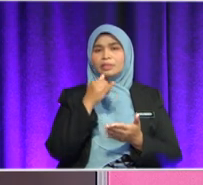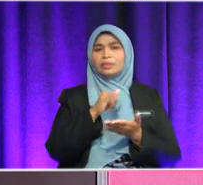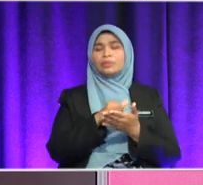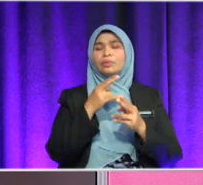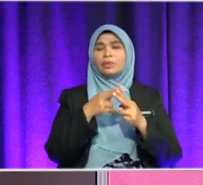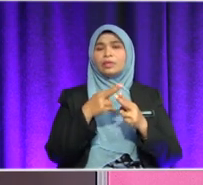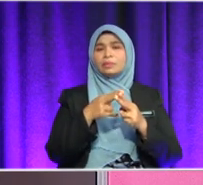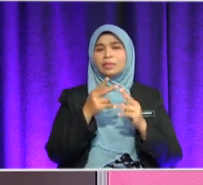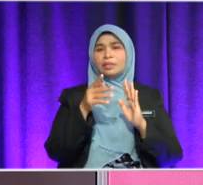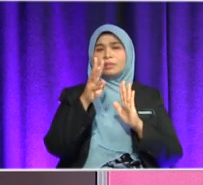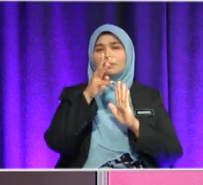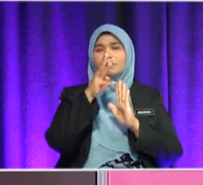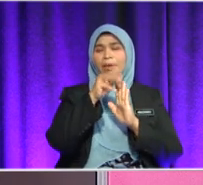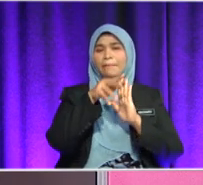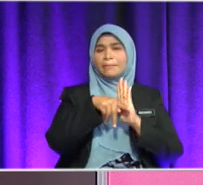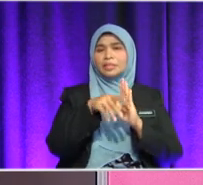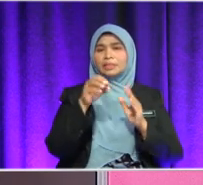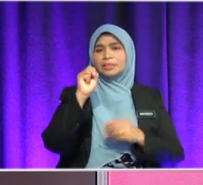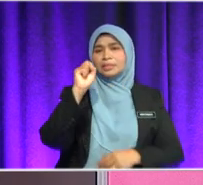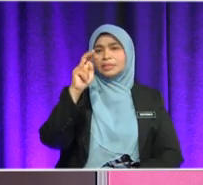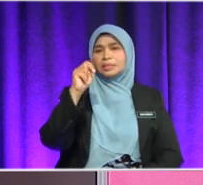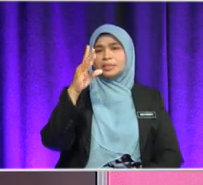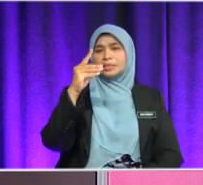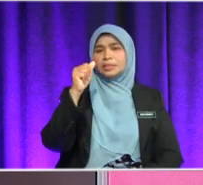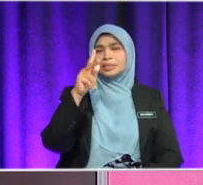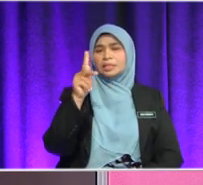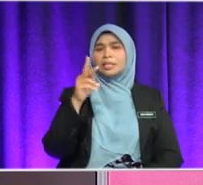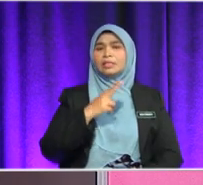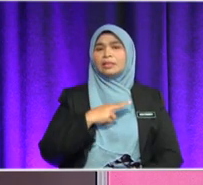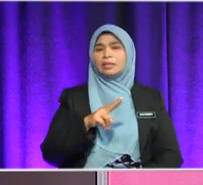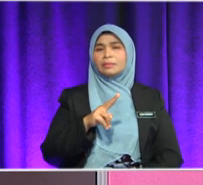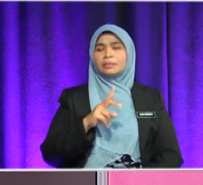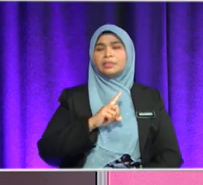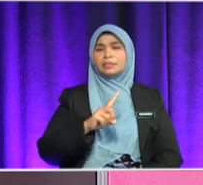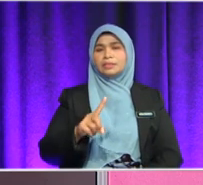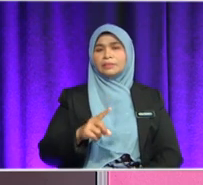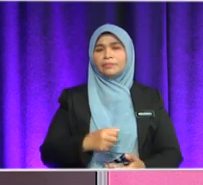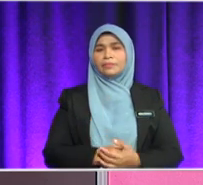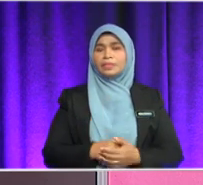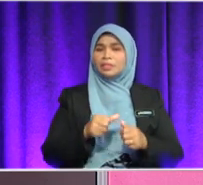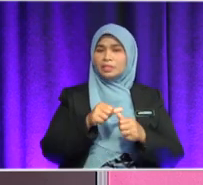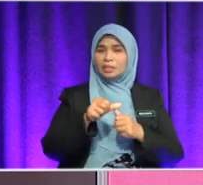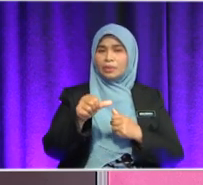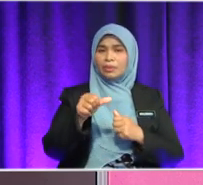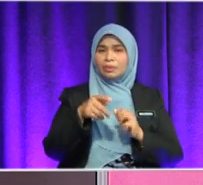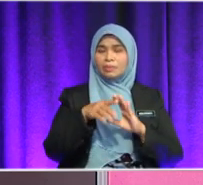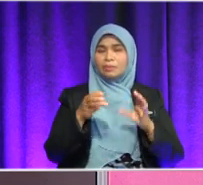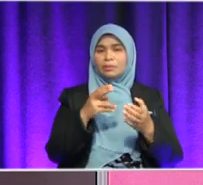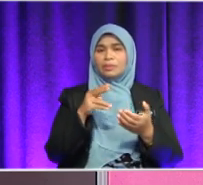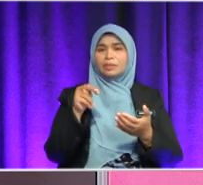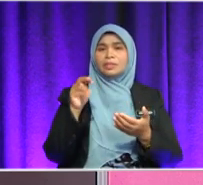agama Islam yang suci ini jadi jauhi perbuatan tersebut ulang kembali jauhi perbuatan tersebut dalam